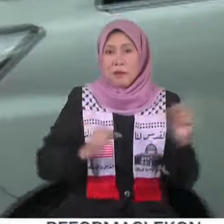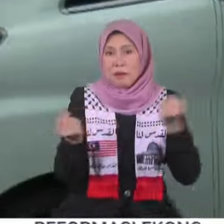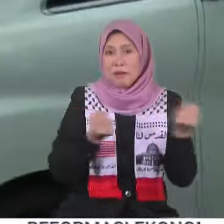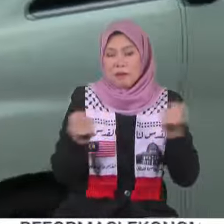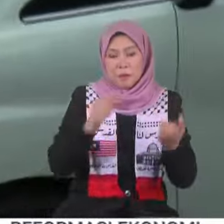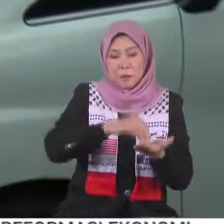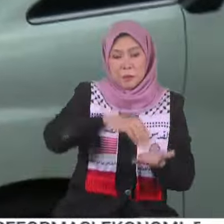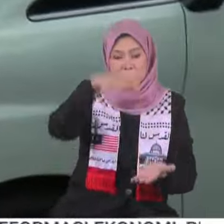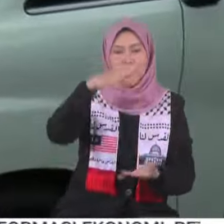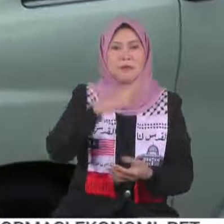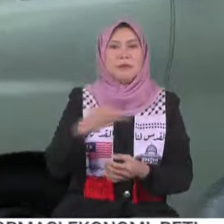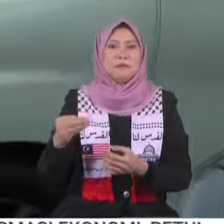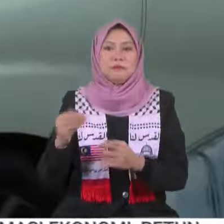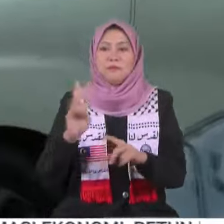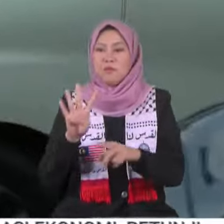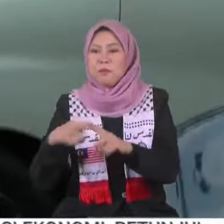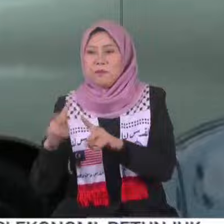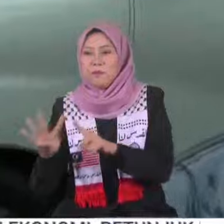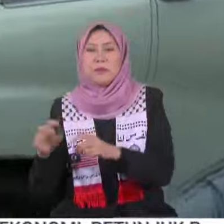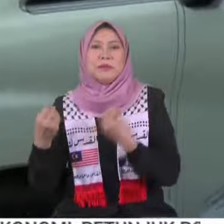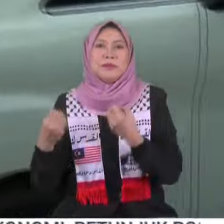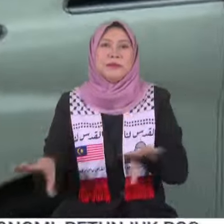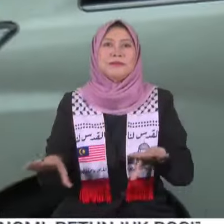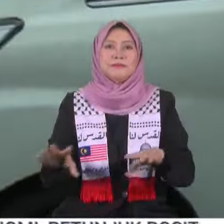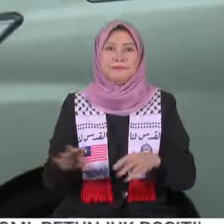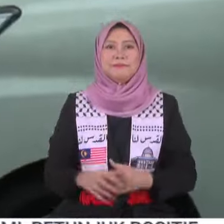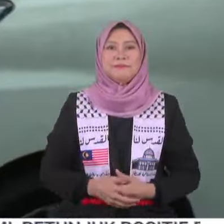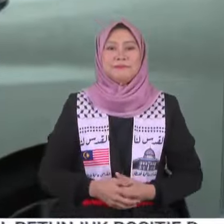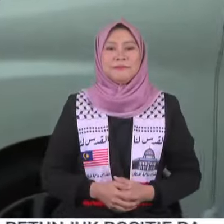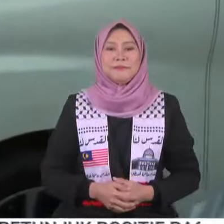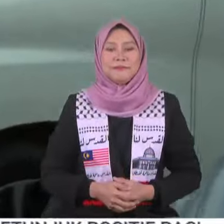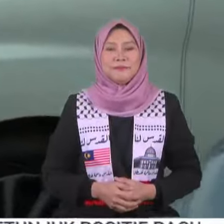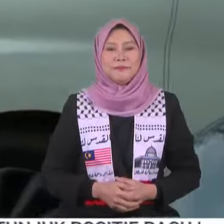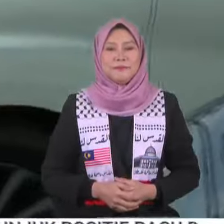4 roda dilaporkan hilang di negeri itu.